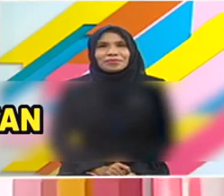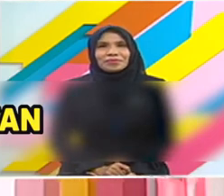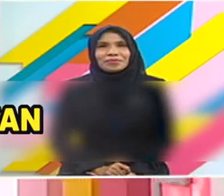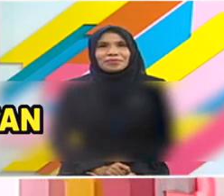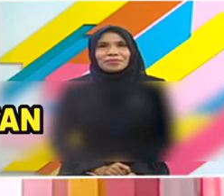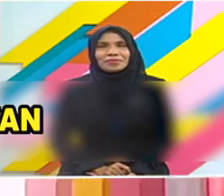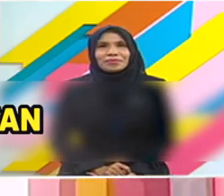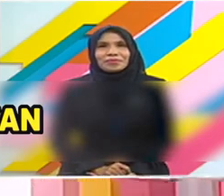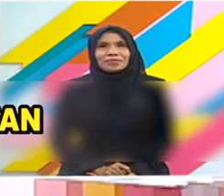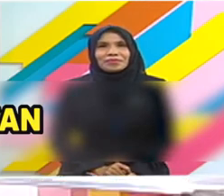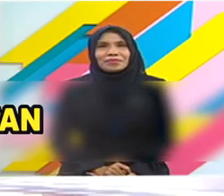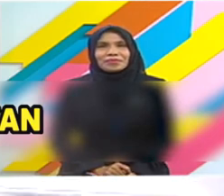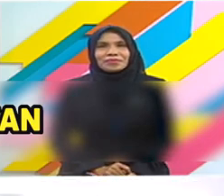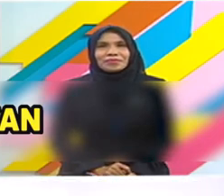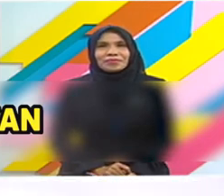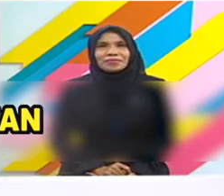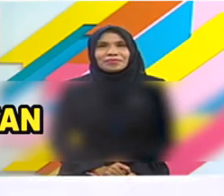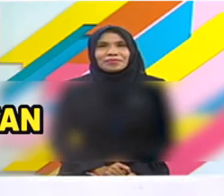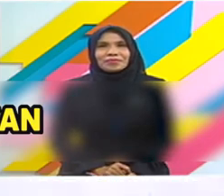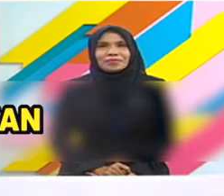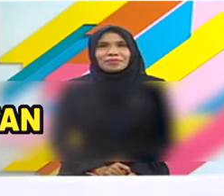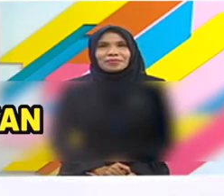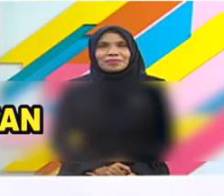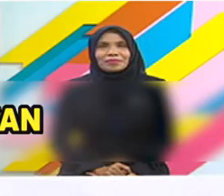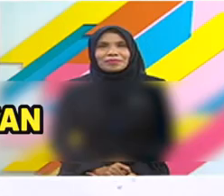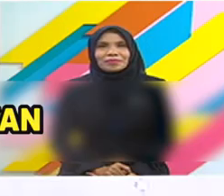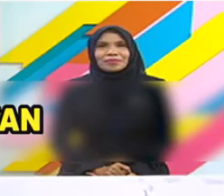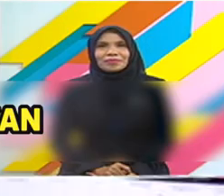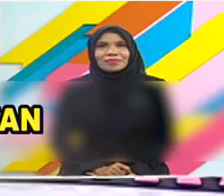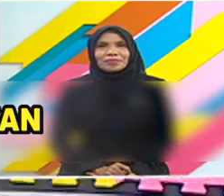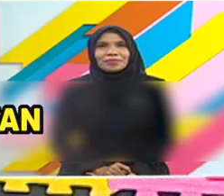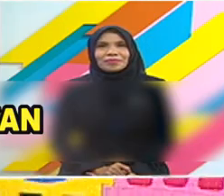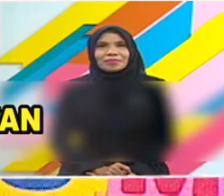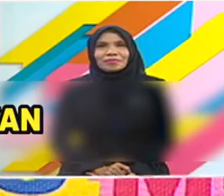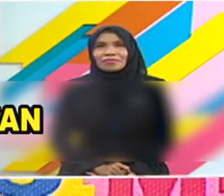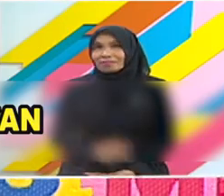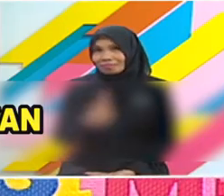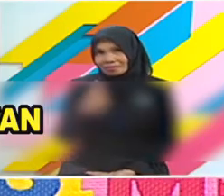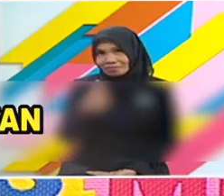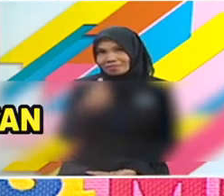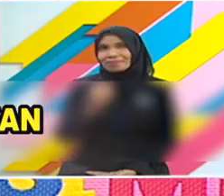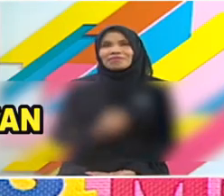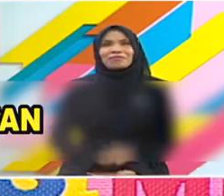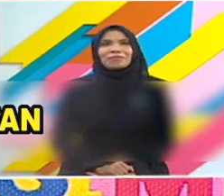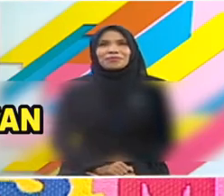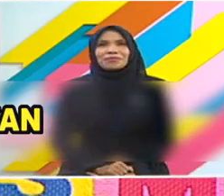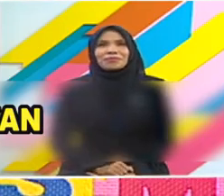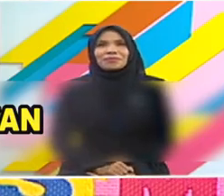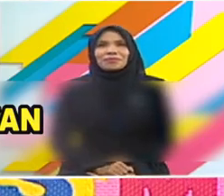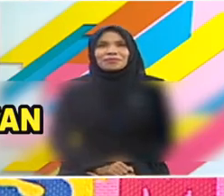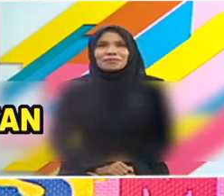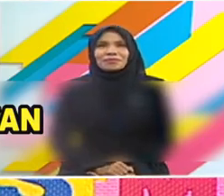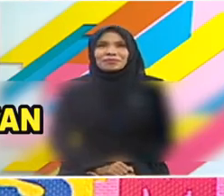Nampak saja, buat-buat tak nampak. Okey. Okey, Kak Rina. Bagus. Ha, nampak. Okey,